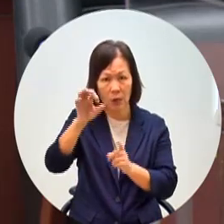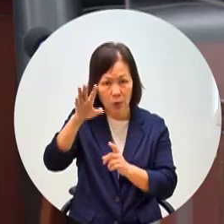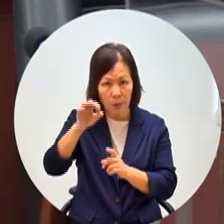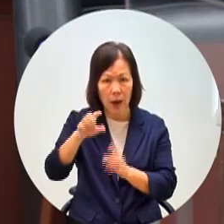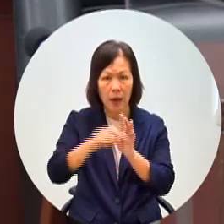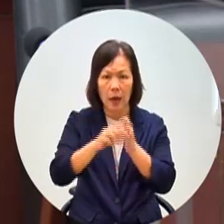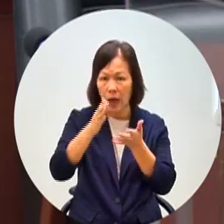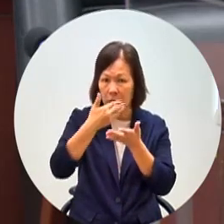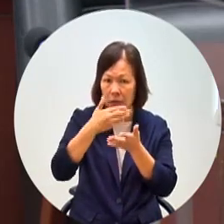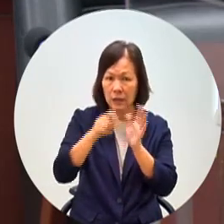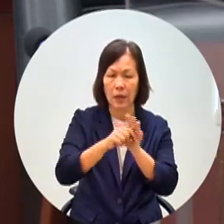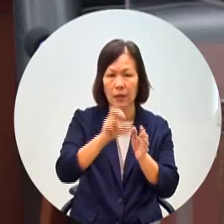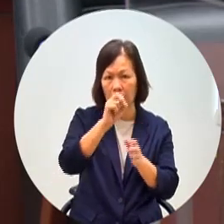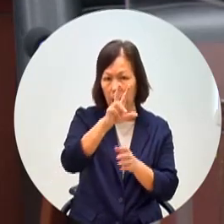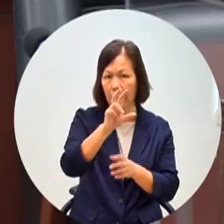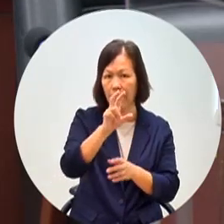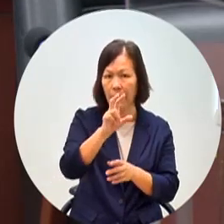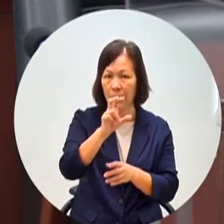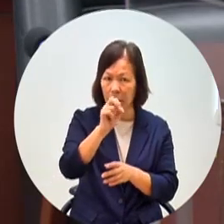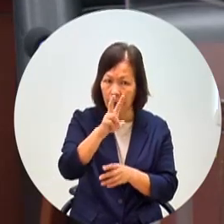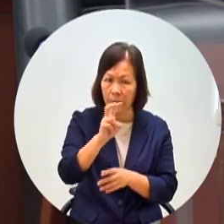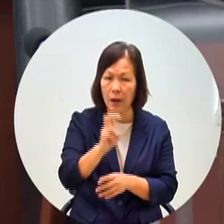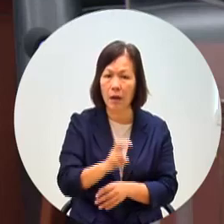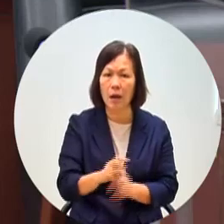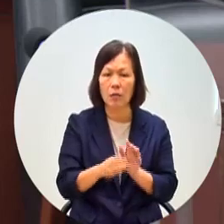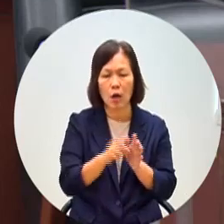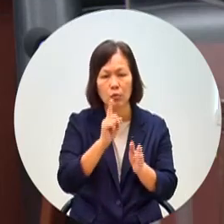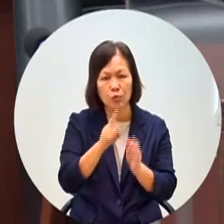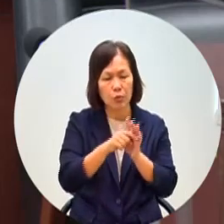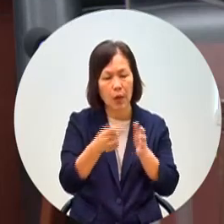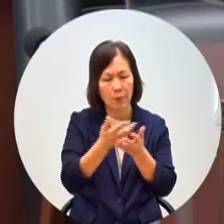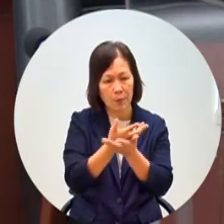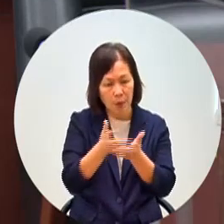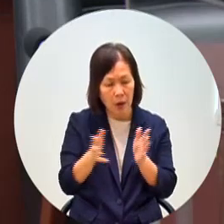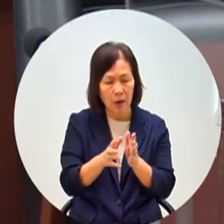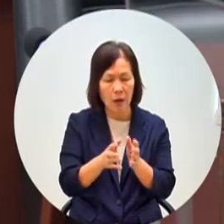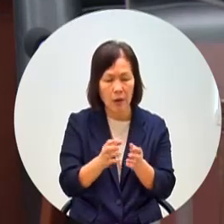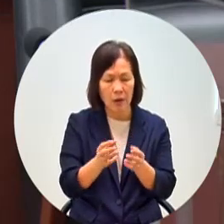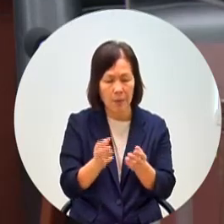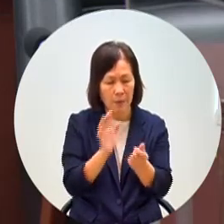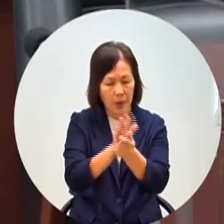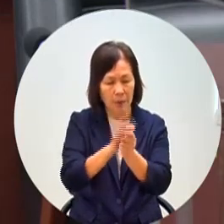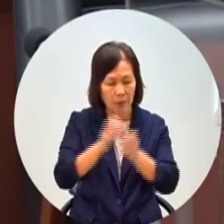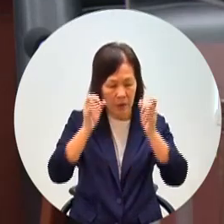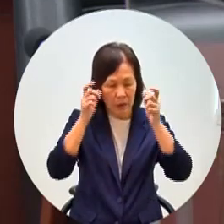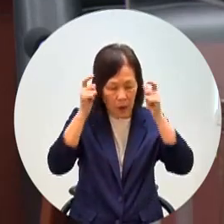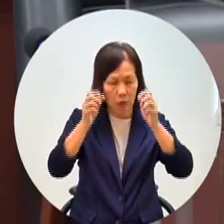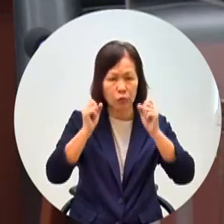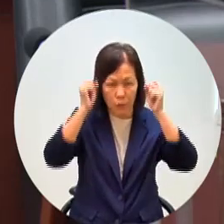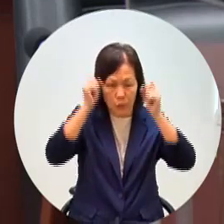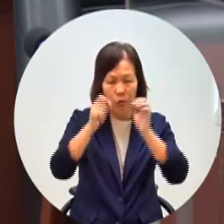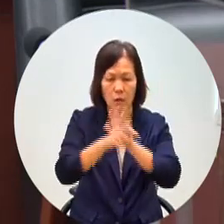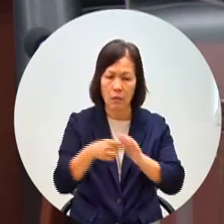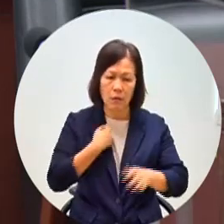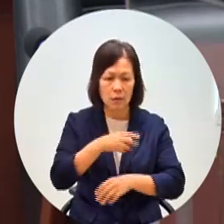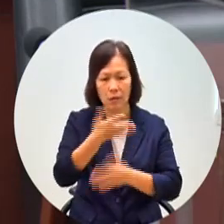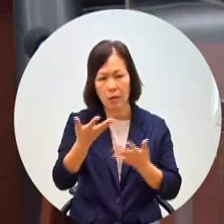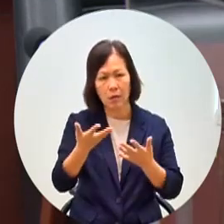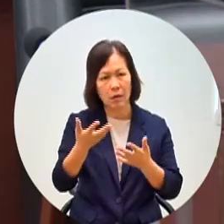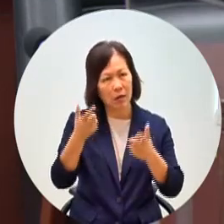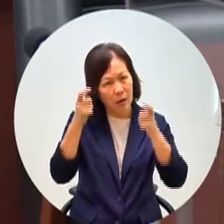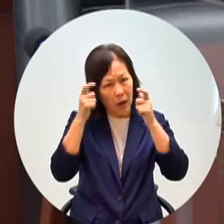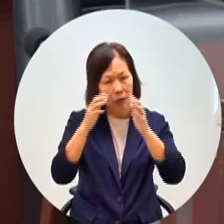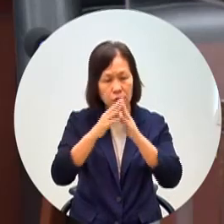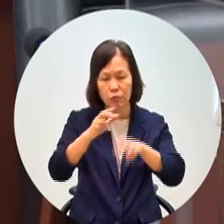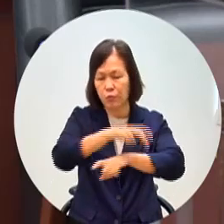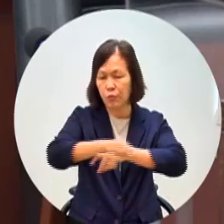食费一天只有200块啦。说好的要发展我们的高雄运动，但是我们看不到高雄市的